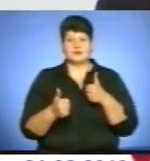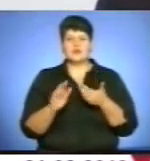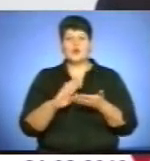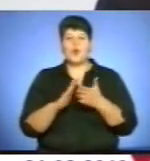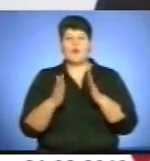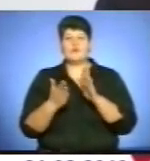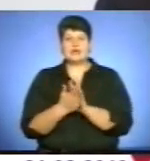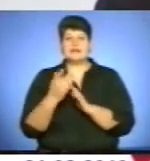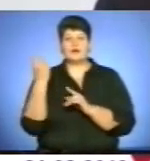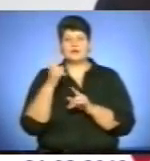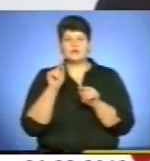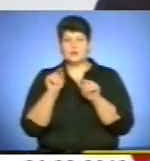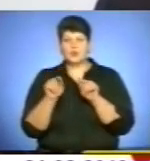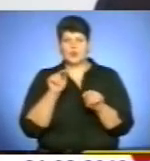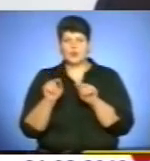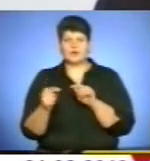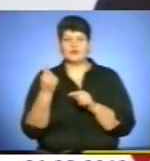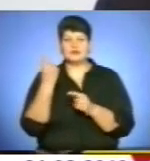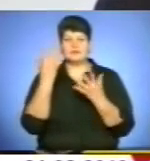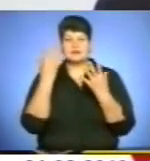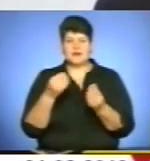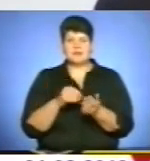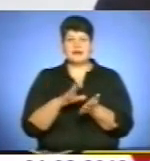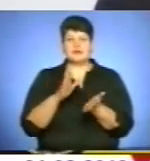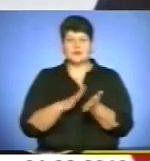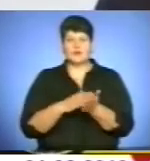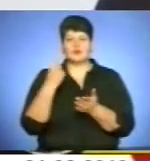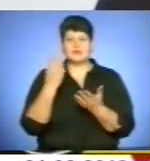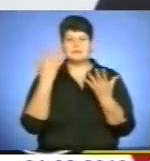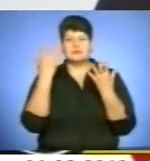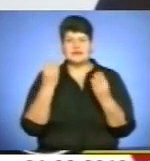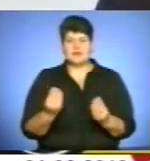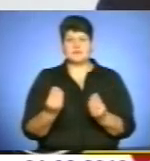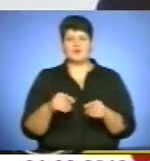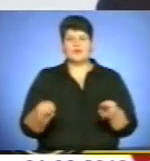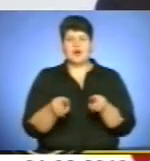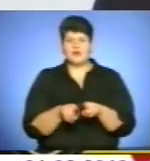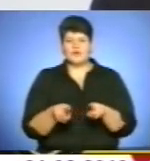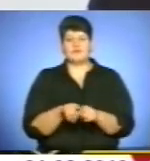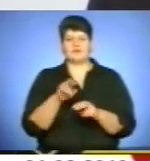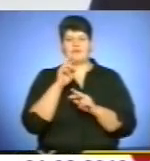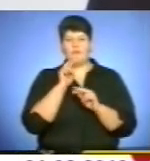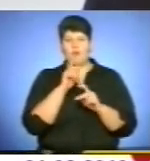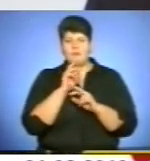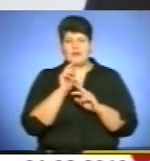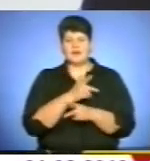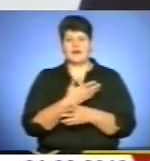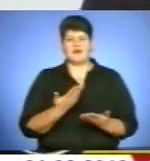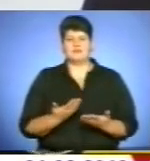машинці друкуються, одним днем реєструють, одним днем здають, однаковими помилками, з однаковими